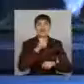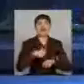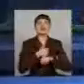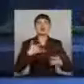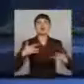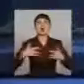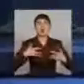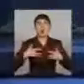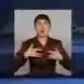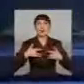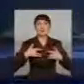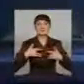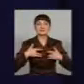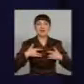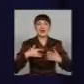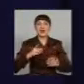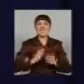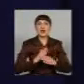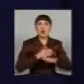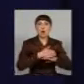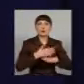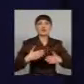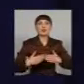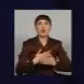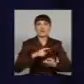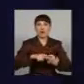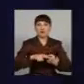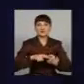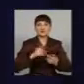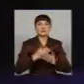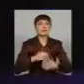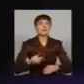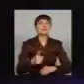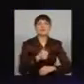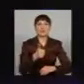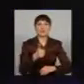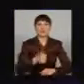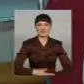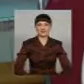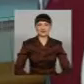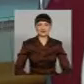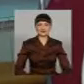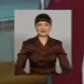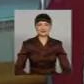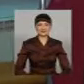главной роли Айгерим Сарсеновой выход на сцену в новом качестве стал дебютным.